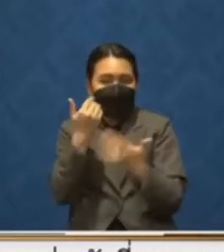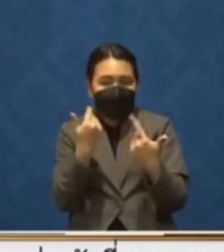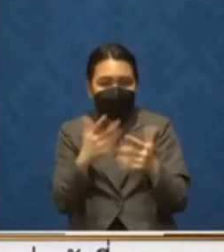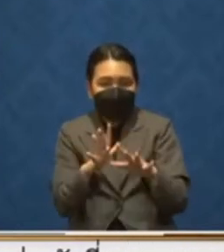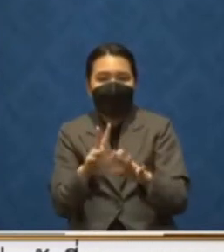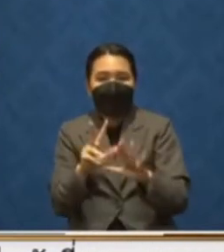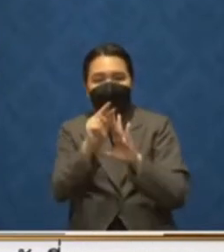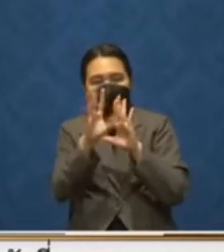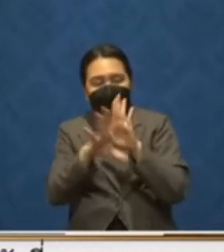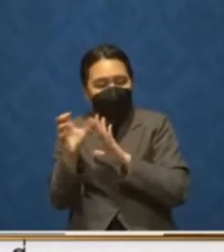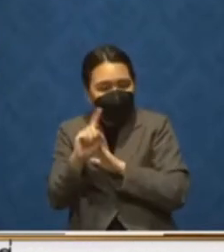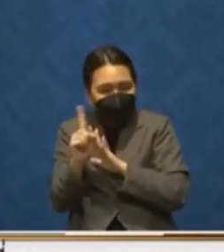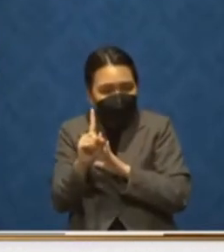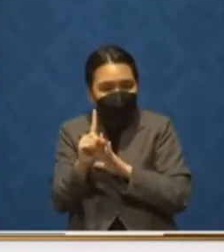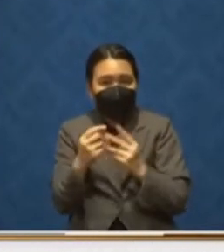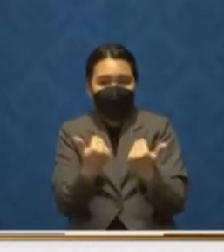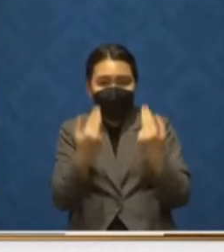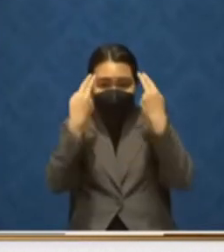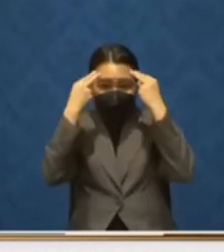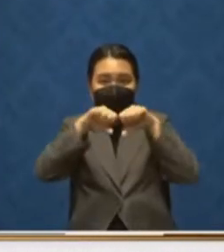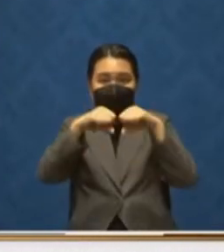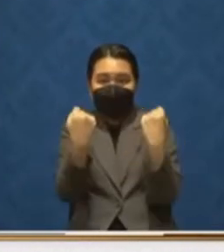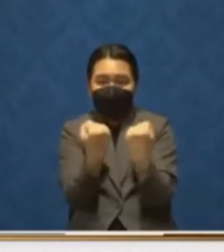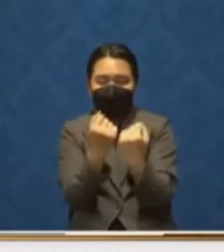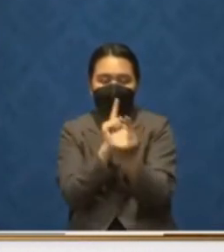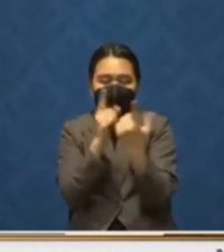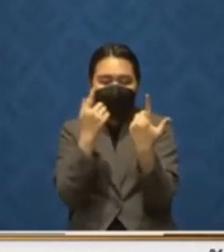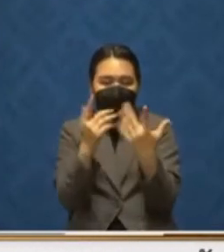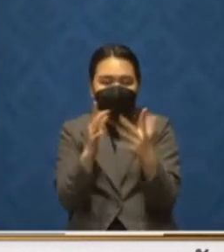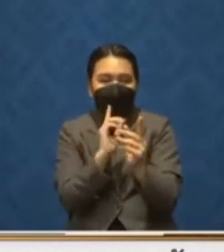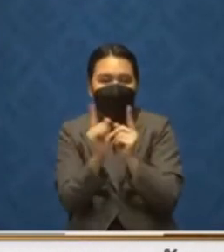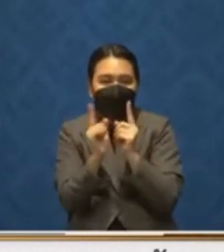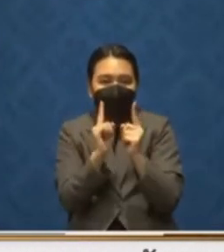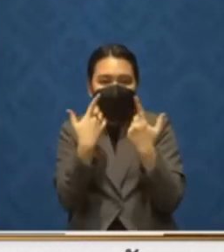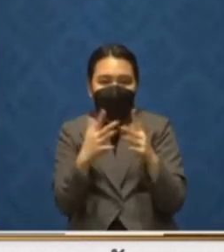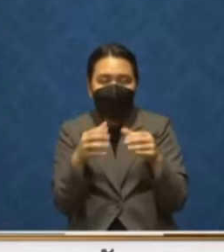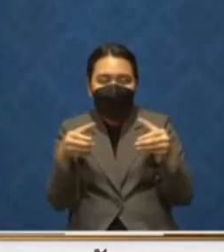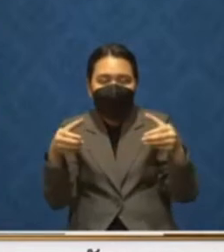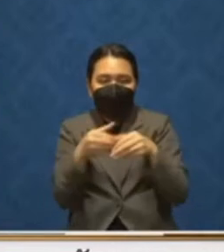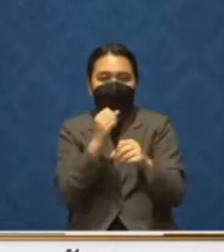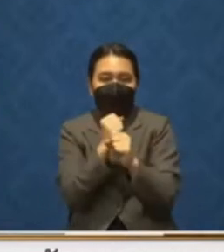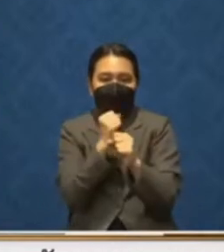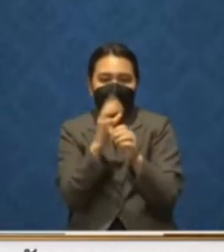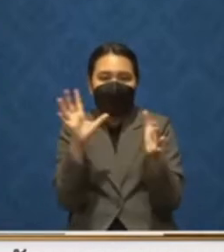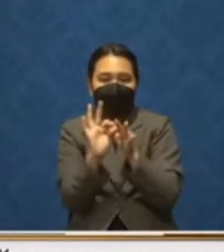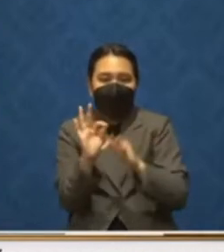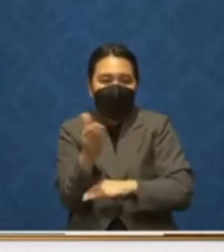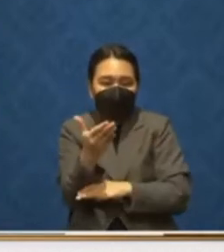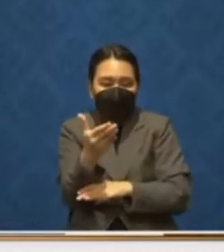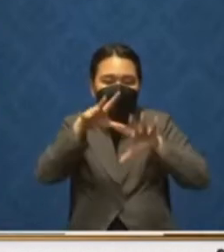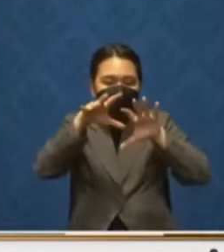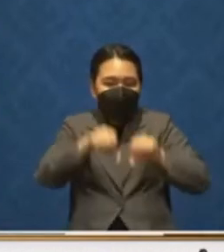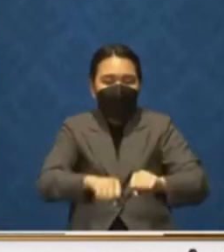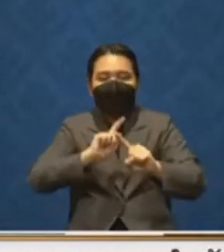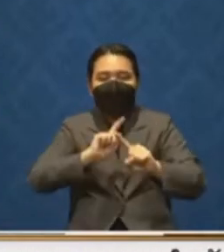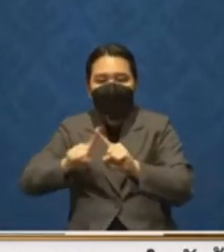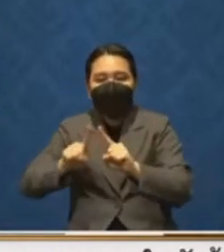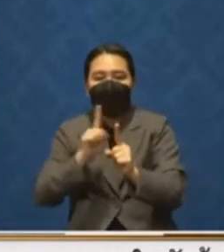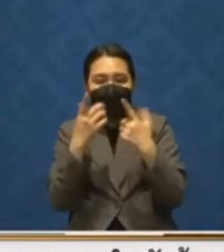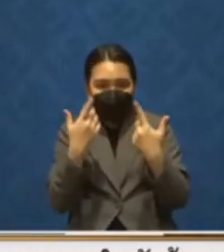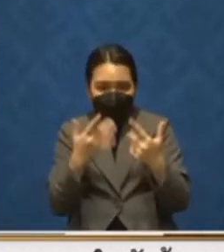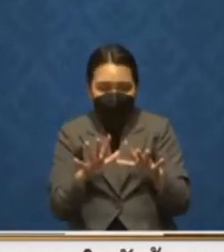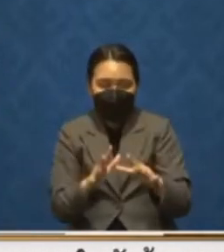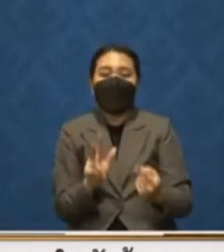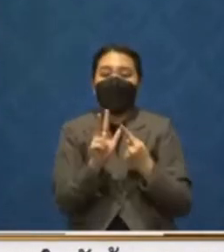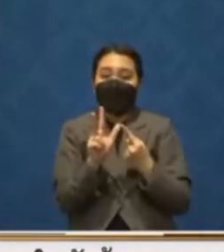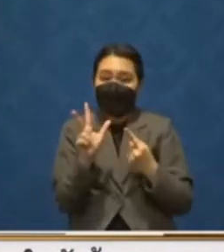นายกราคมไปแล้วมีเข้าทำงานเพิ่มขึ้นไปแล้วในการแก้ปัญหาเรื่องประมงพื้นบ้านประมงพาณิชย์นะครับเรื่องที่สามด้วยการแก้ไขปัญหาการ